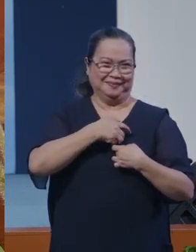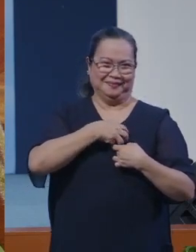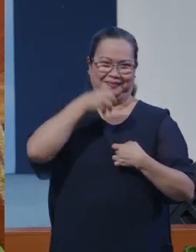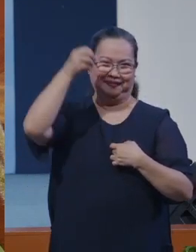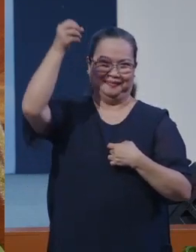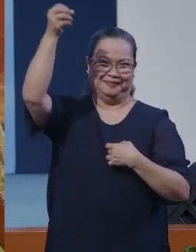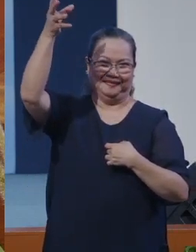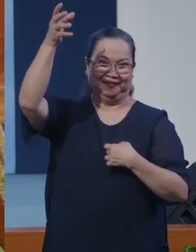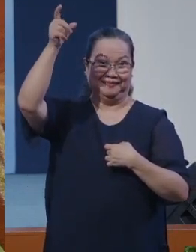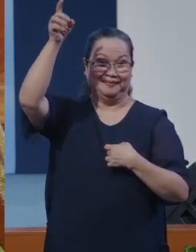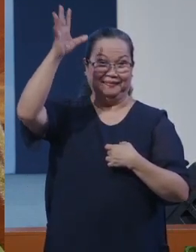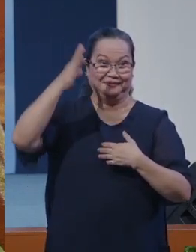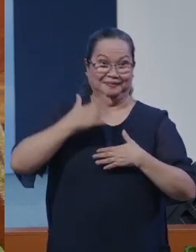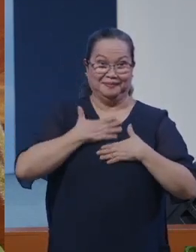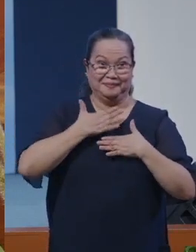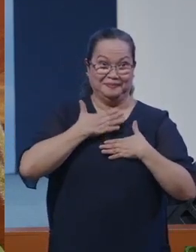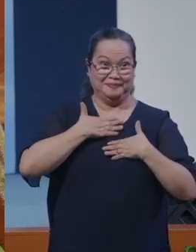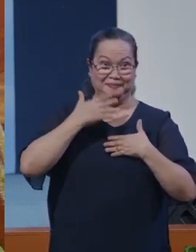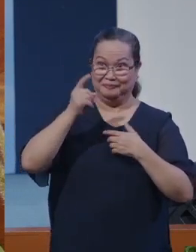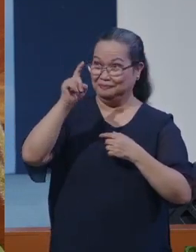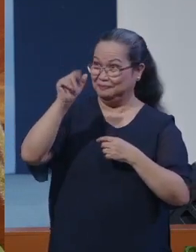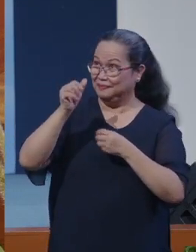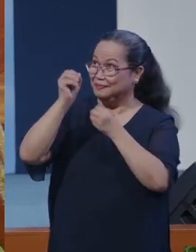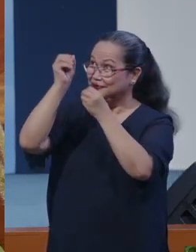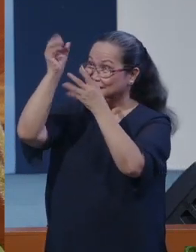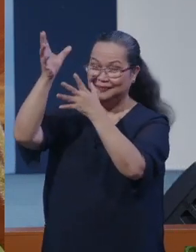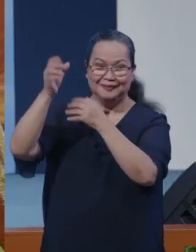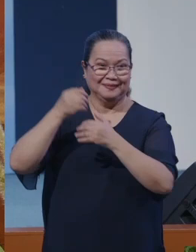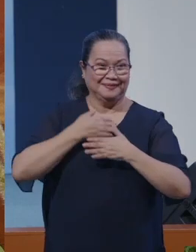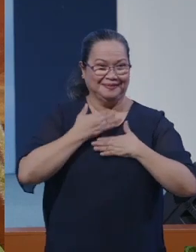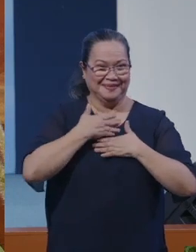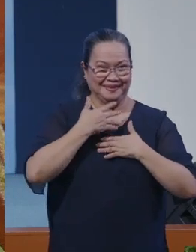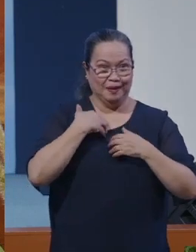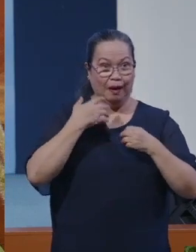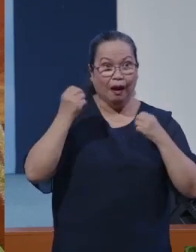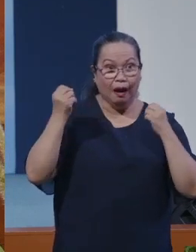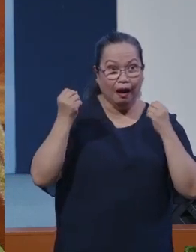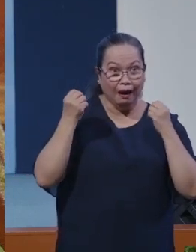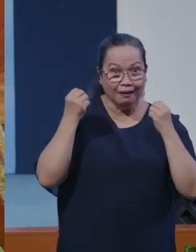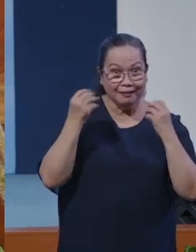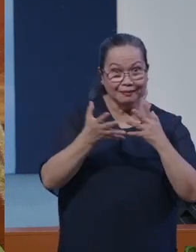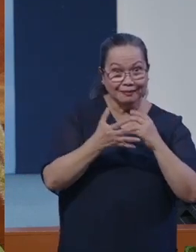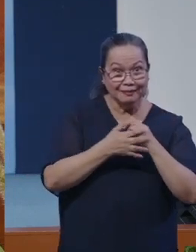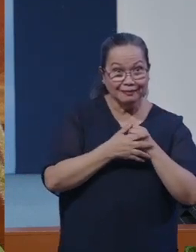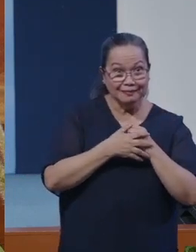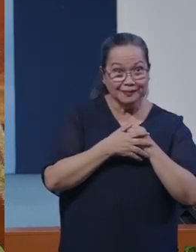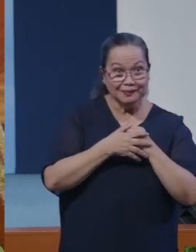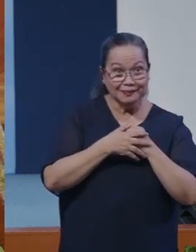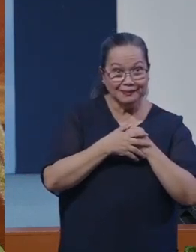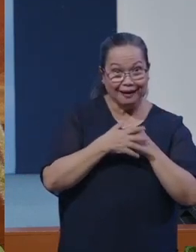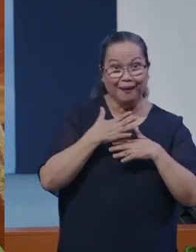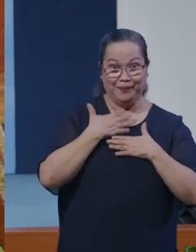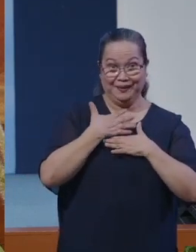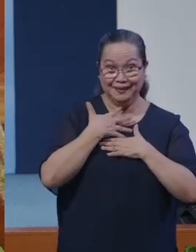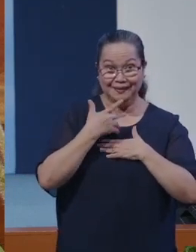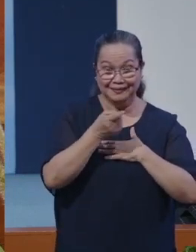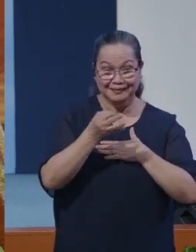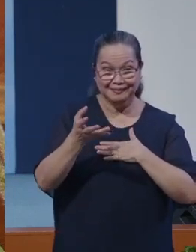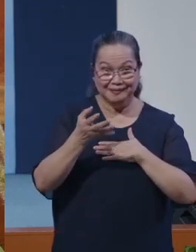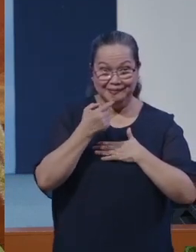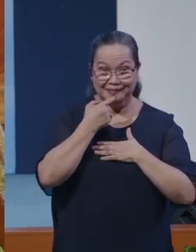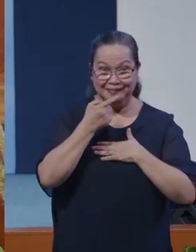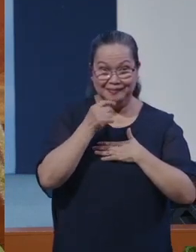God loves a cheerful giver. Pag nagbigay kayo, dapat humahalakhak kayo. Yun ang ibig sabihin ng salitang yun. No, hindi